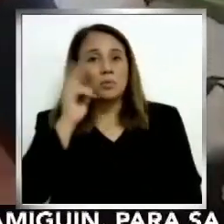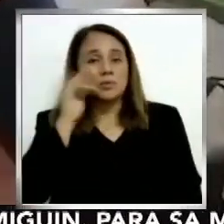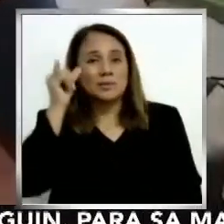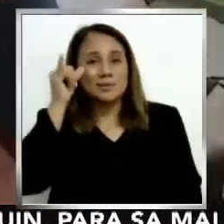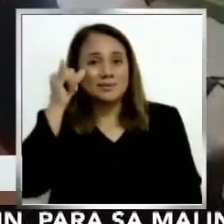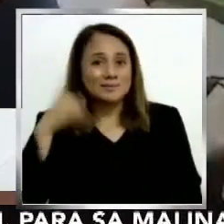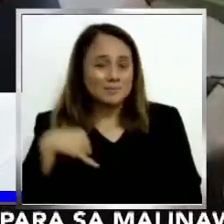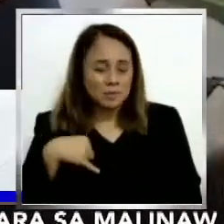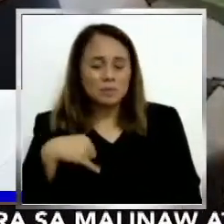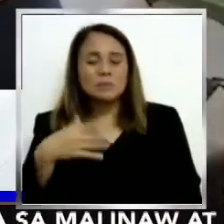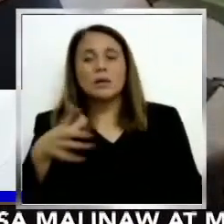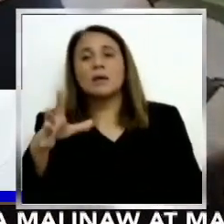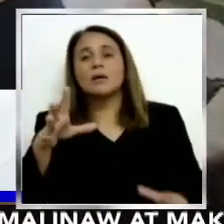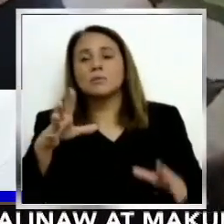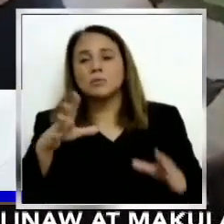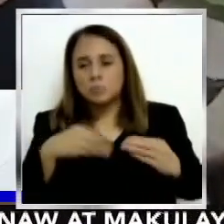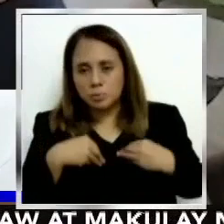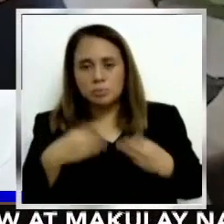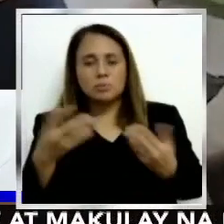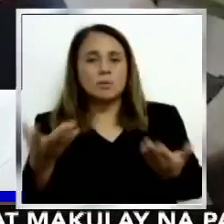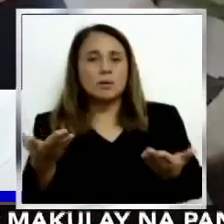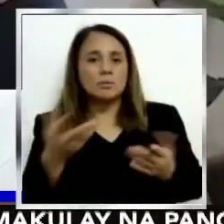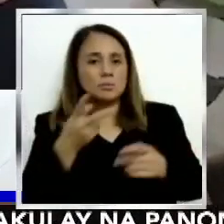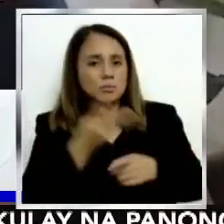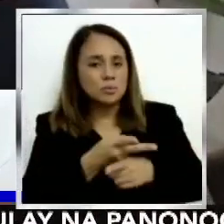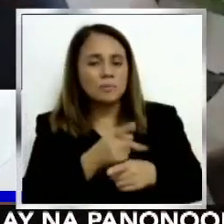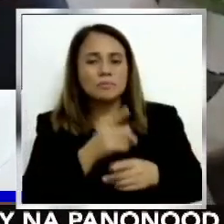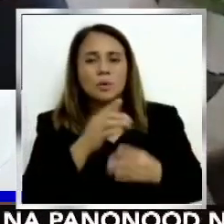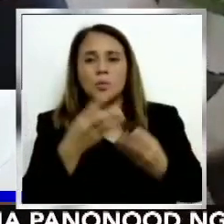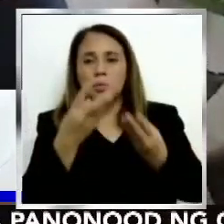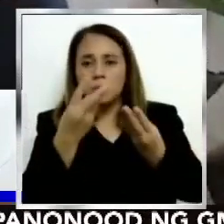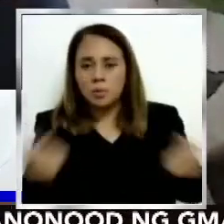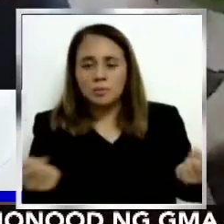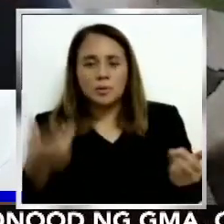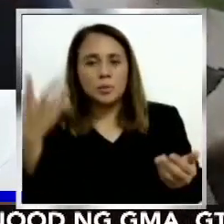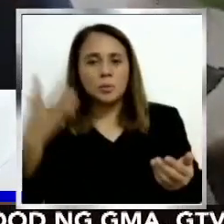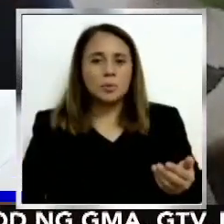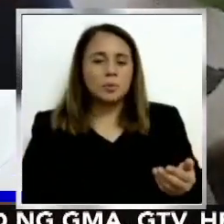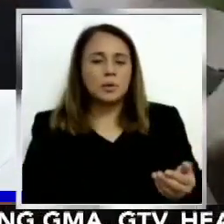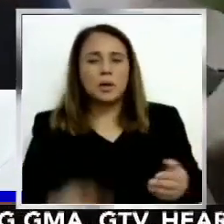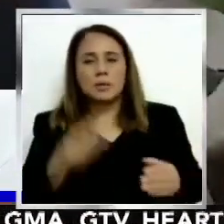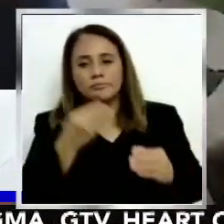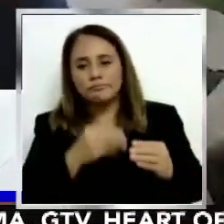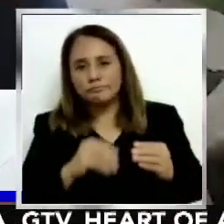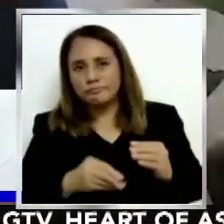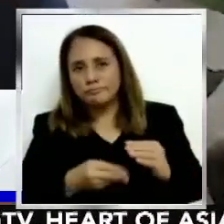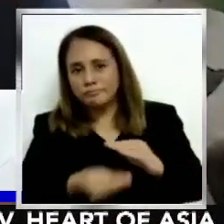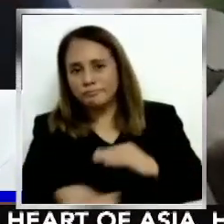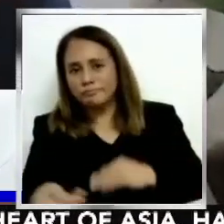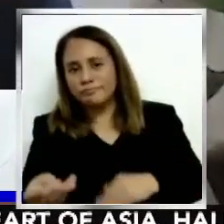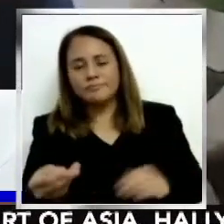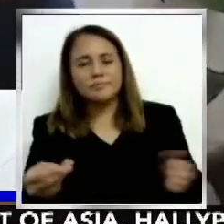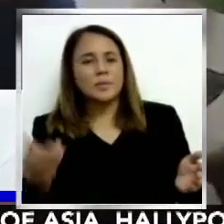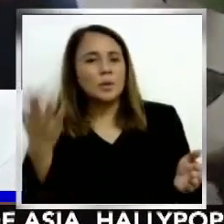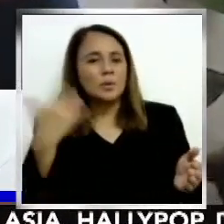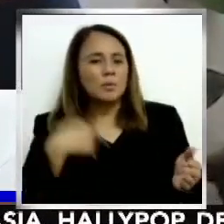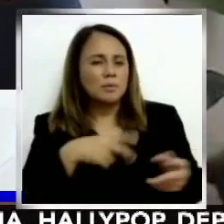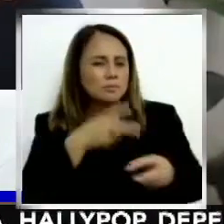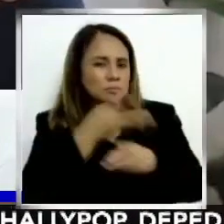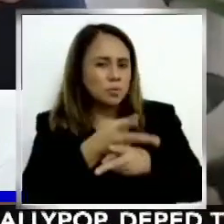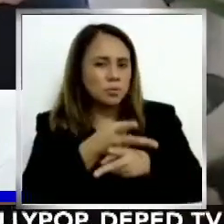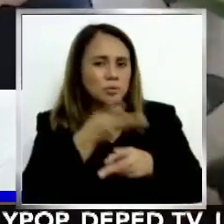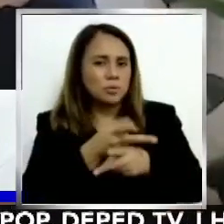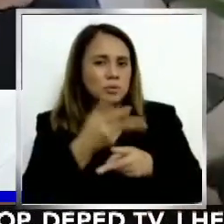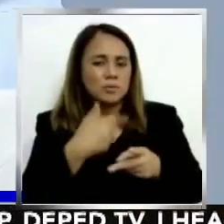marching orders na tiyaking mawala ang katiwalian at red tape sa ahensya bukod sa mahigpit na pagbabantay sa mga pumapasok